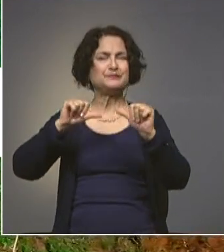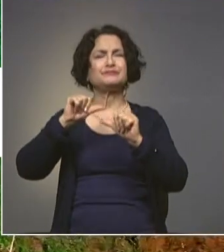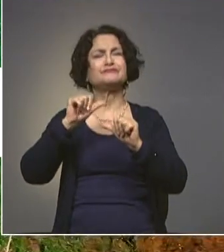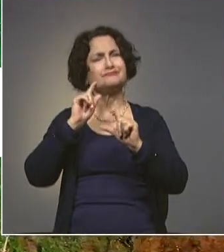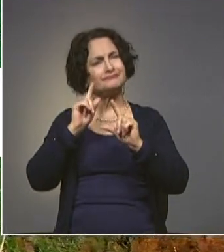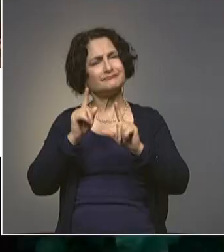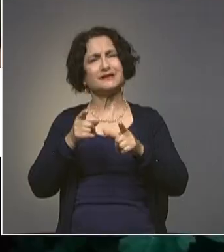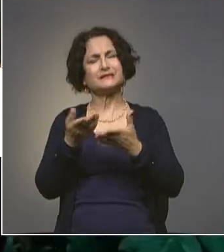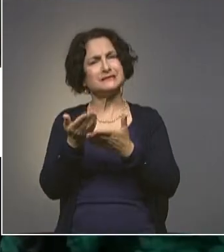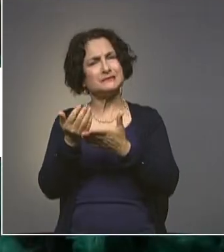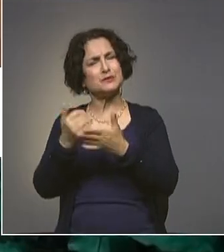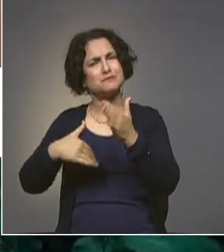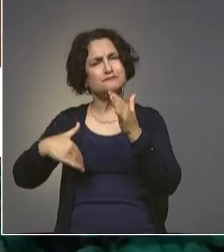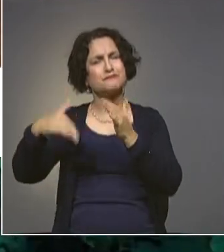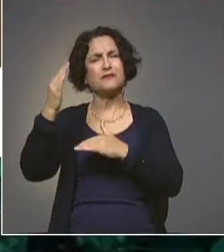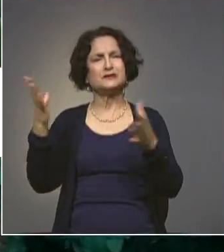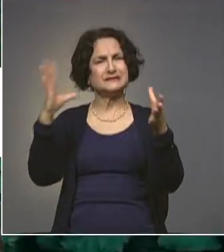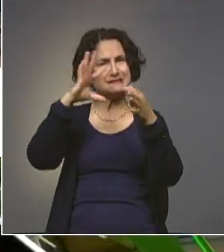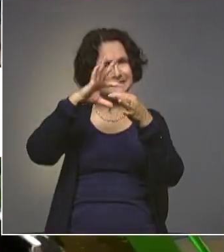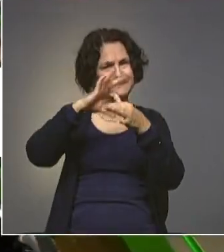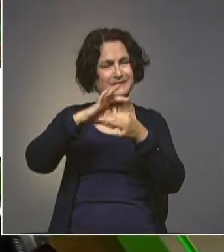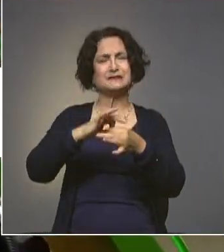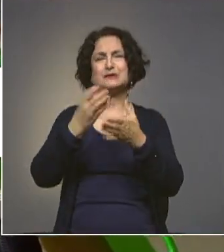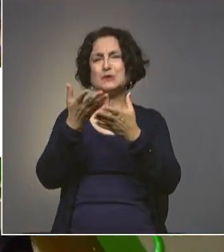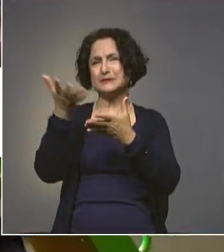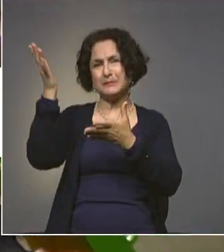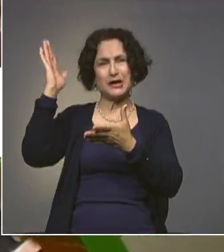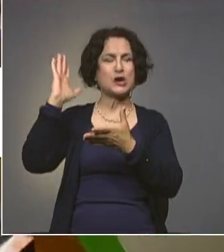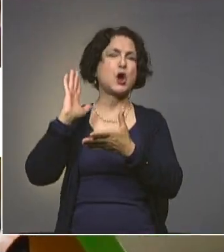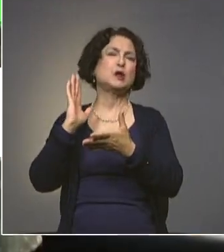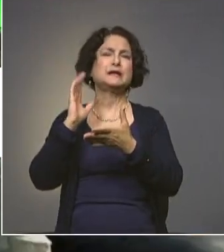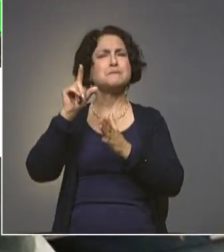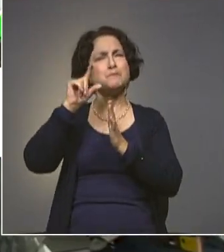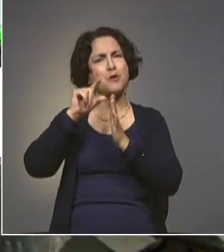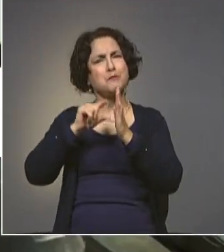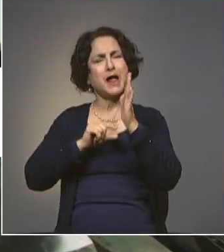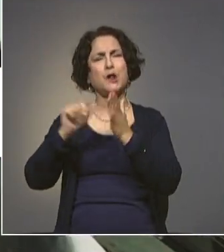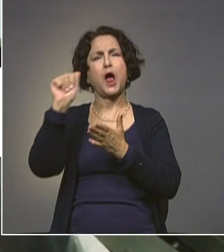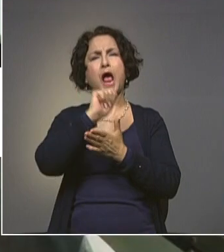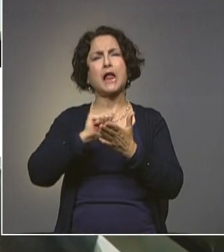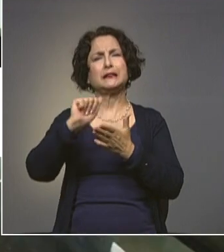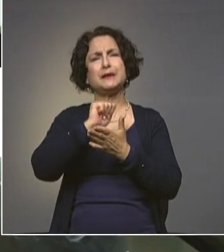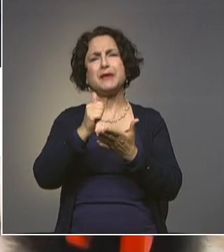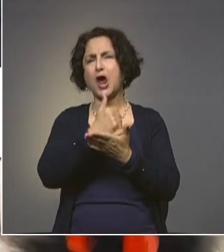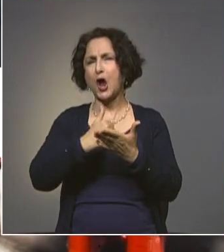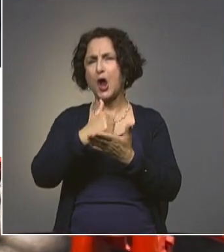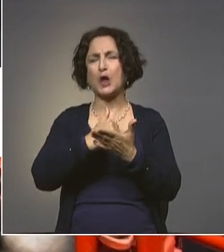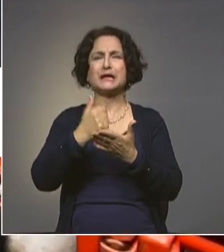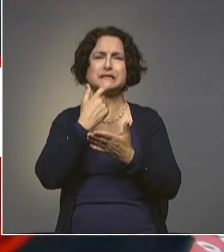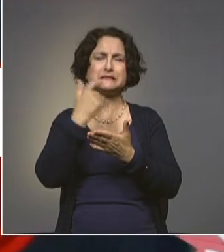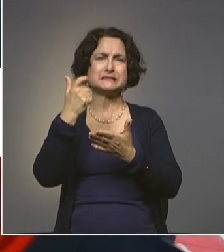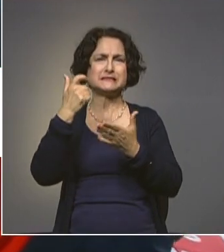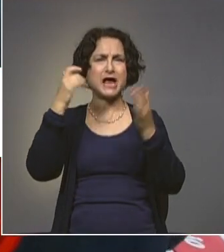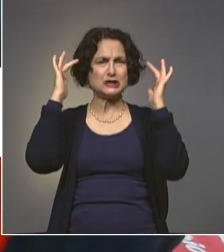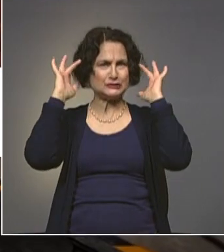растителна основа, използването на по-малко антибиотици при животните и както на използване на биомаста за получаване на енергия.